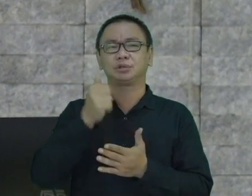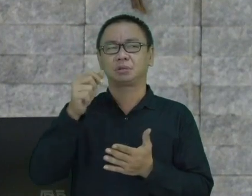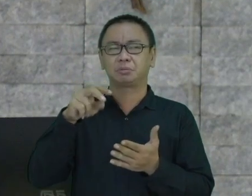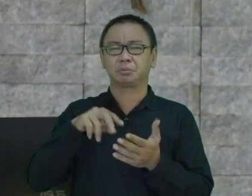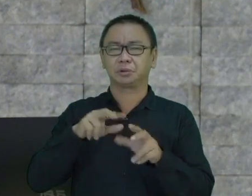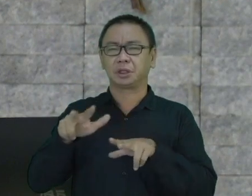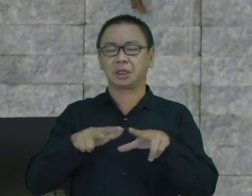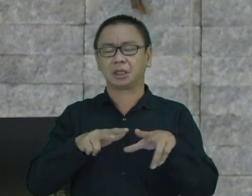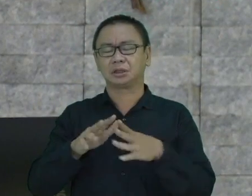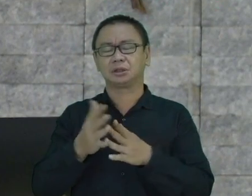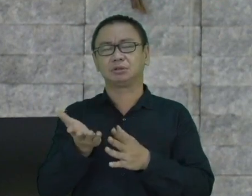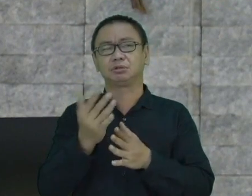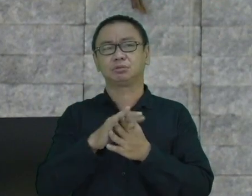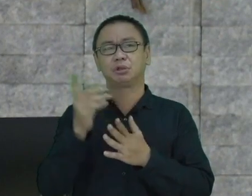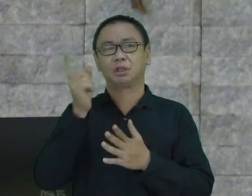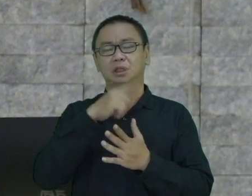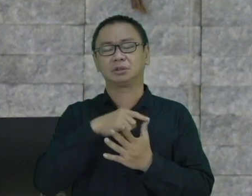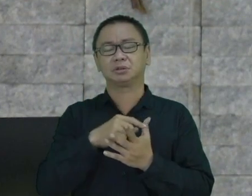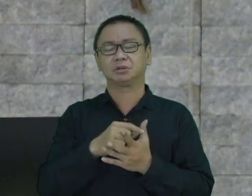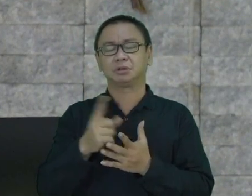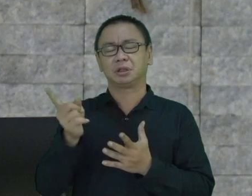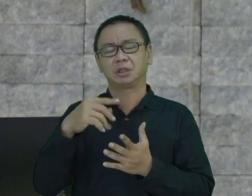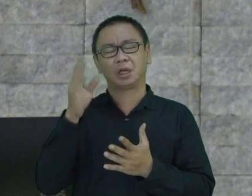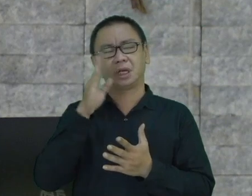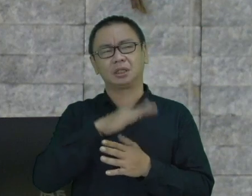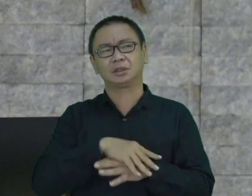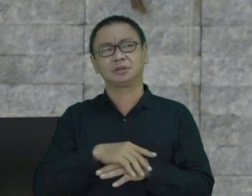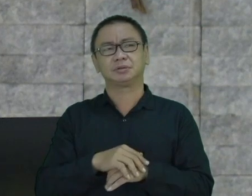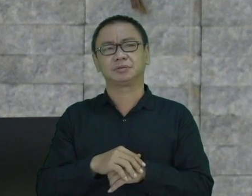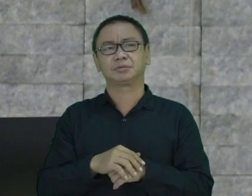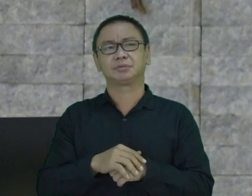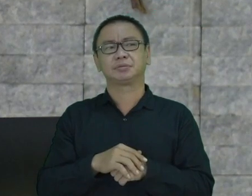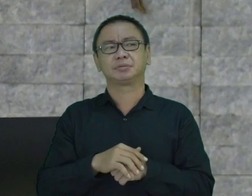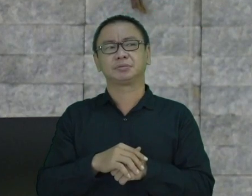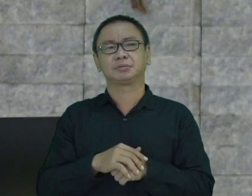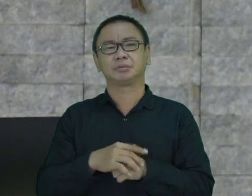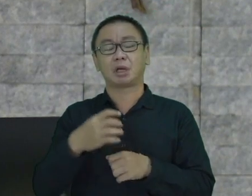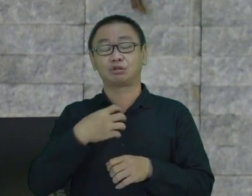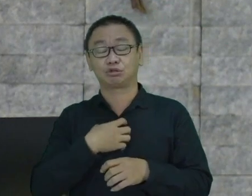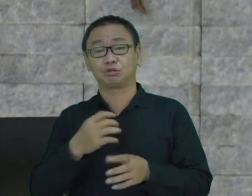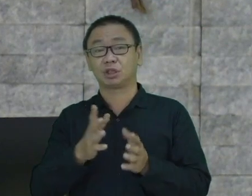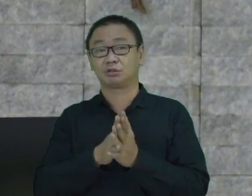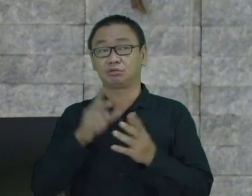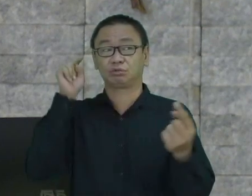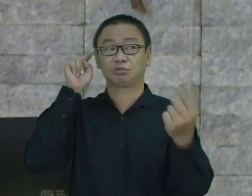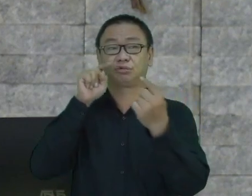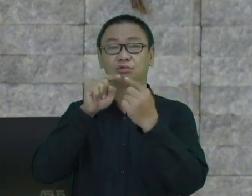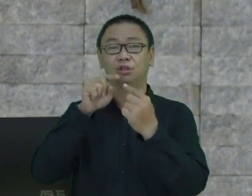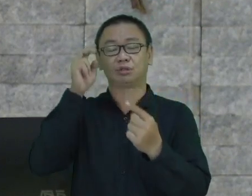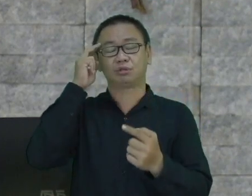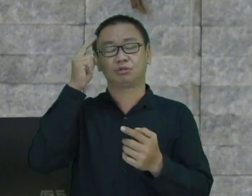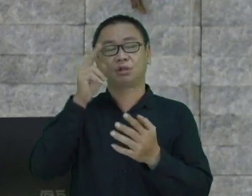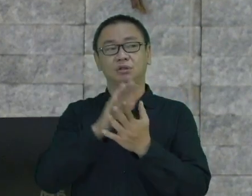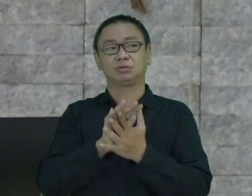dari hari ke hari dengan segala maksud dan tujuan Tuhan ketika Engkau